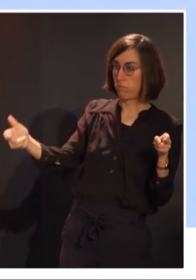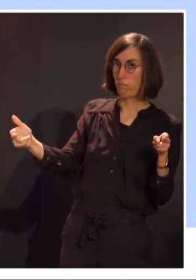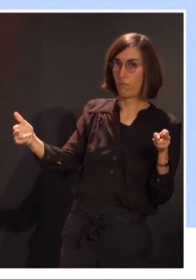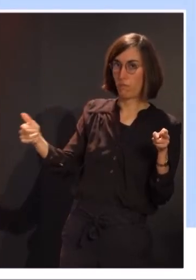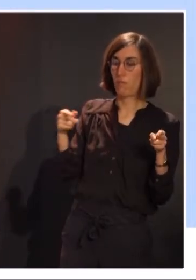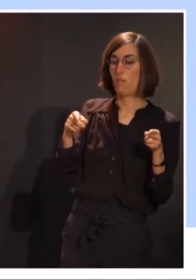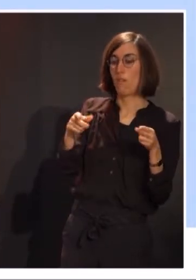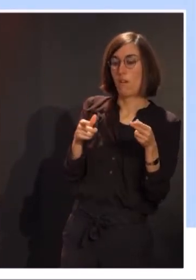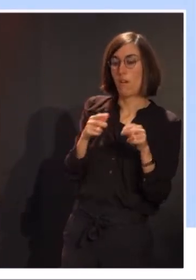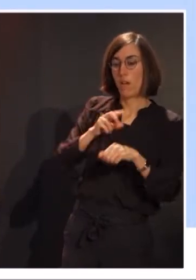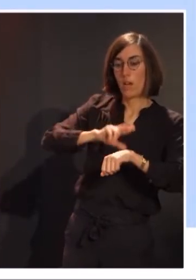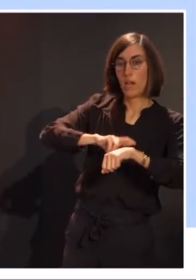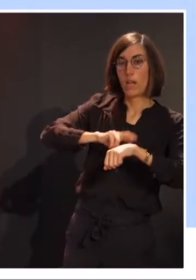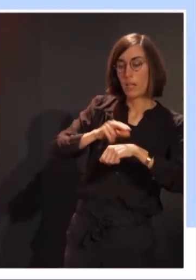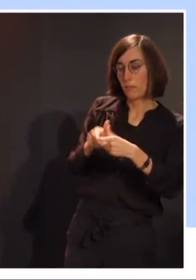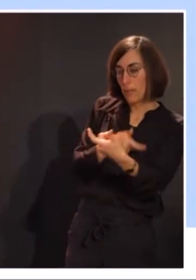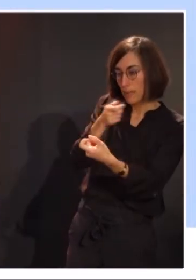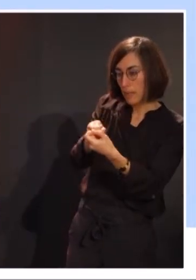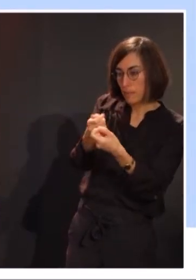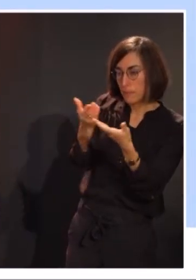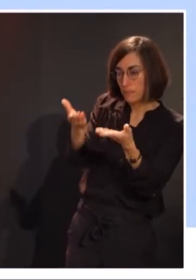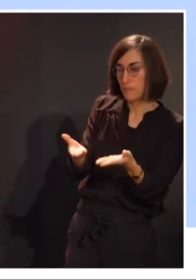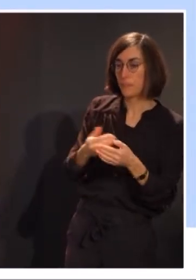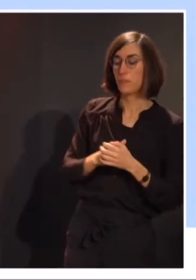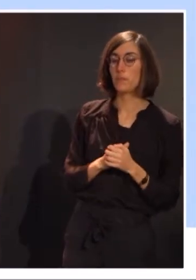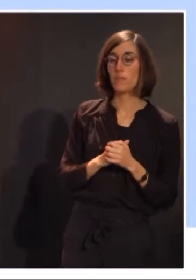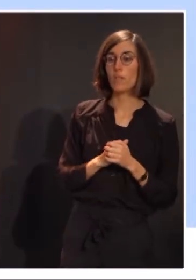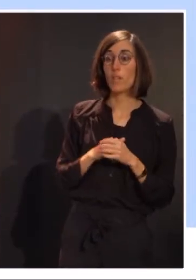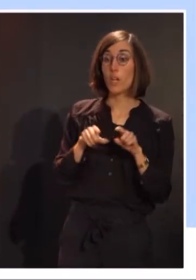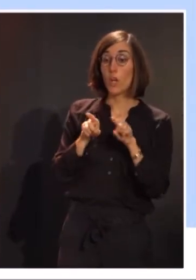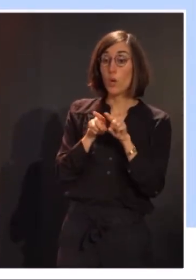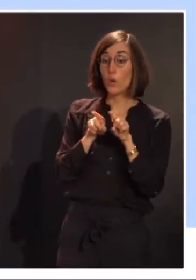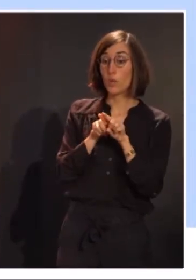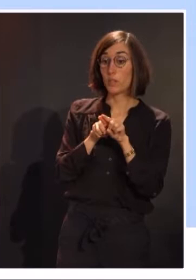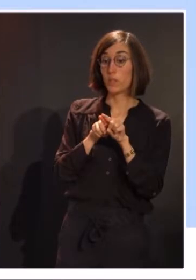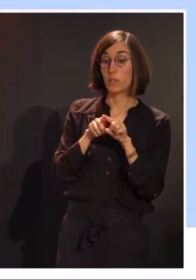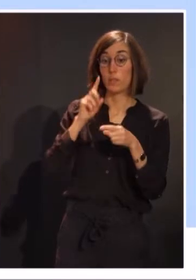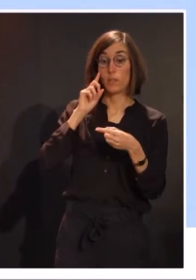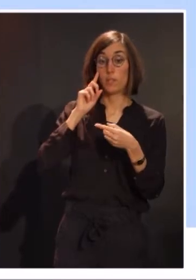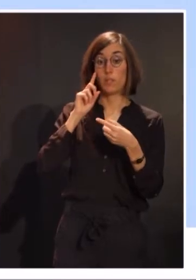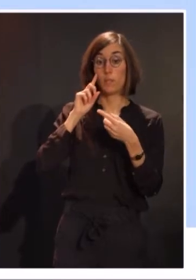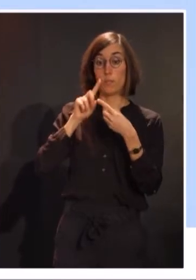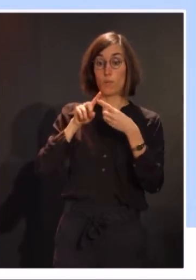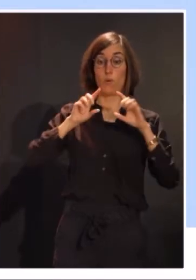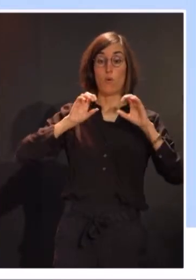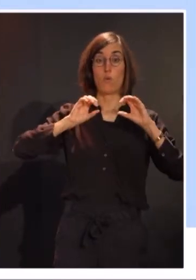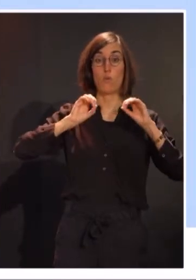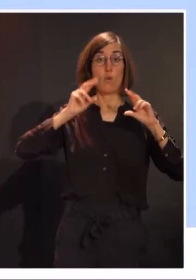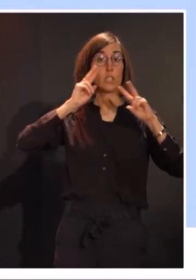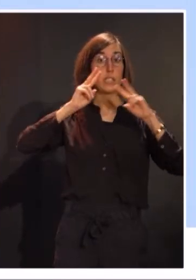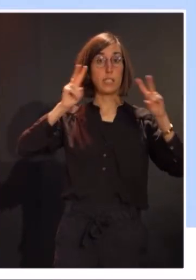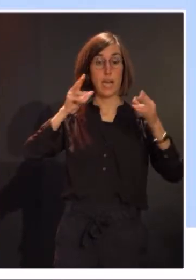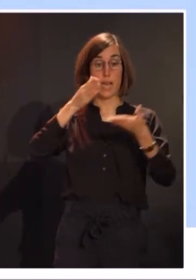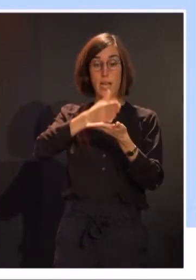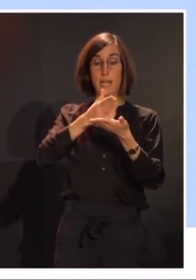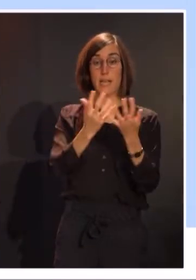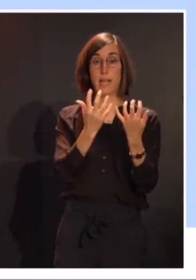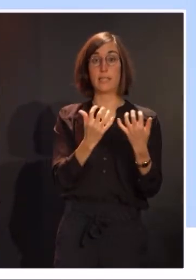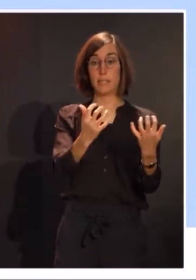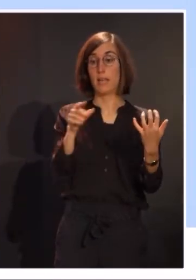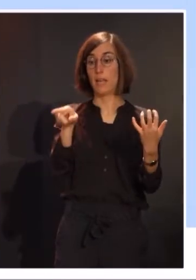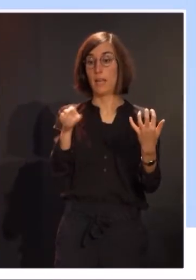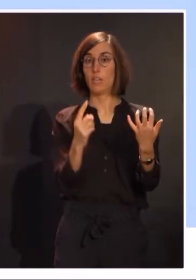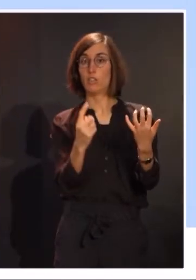également en cours individuel pour les matières générales, donc elle sort en fait du groupe classe pour les matières générales.